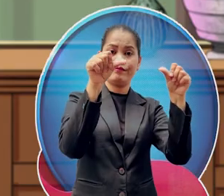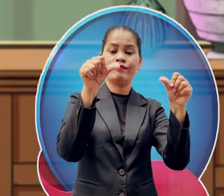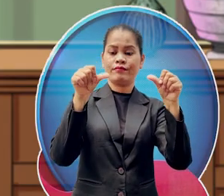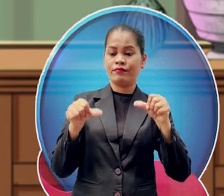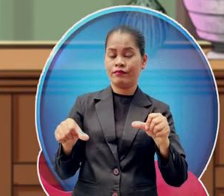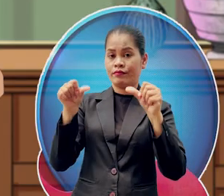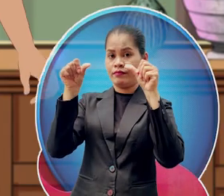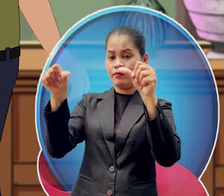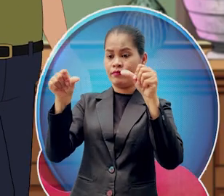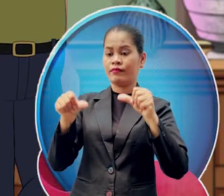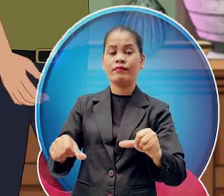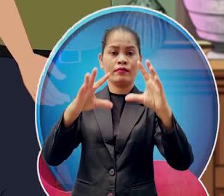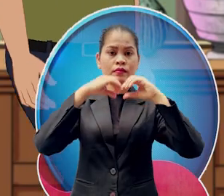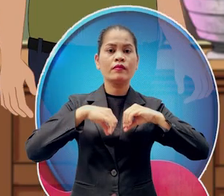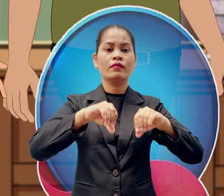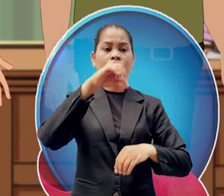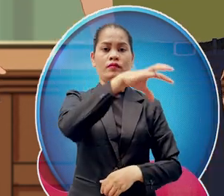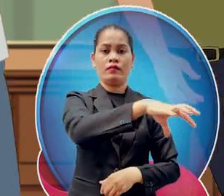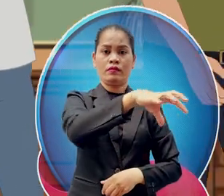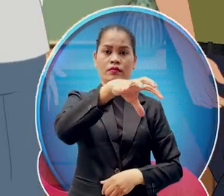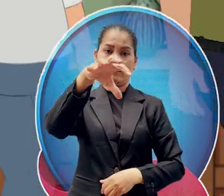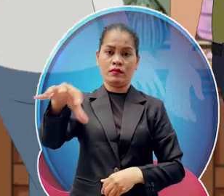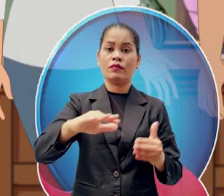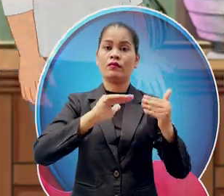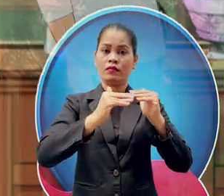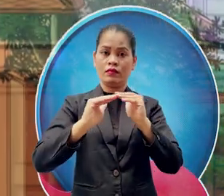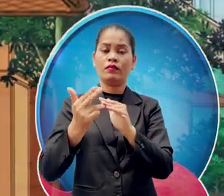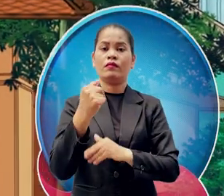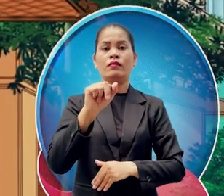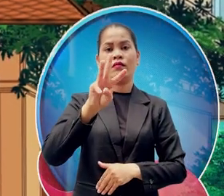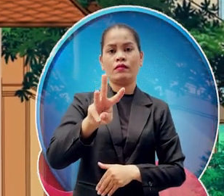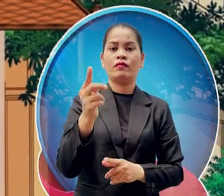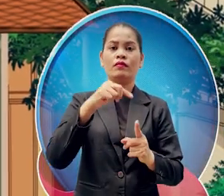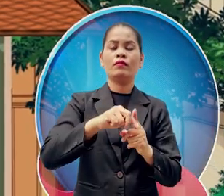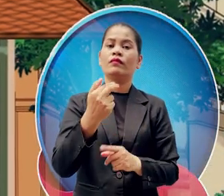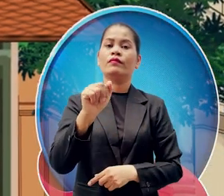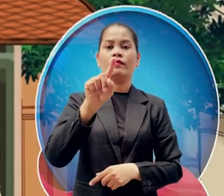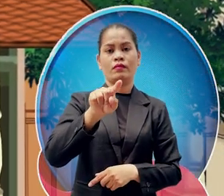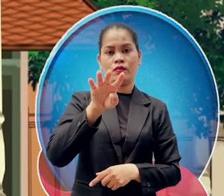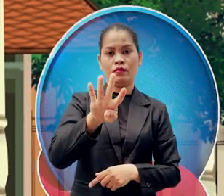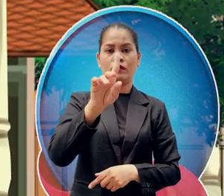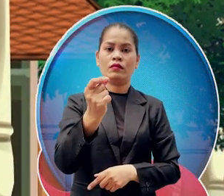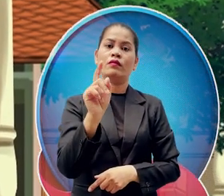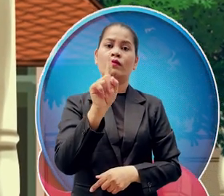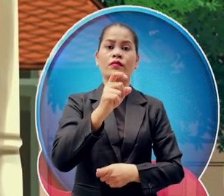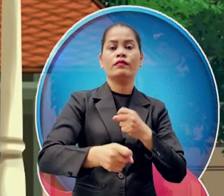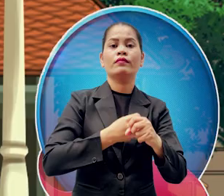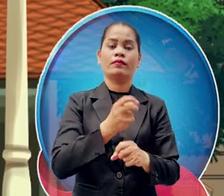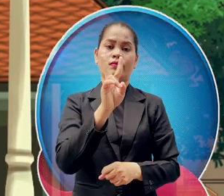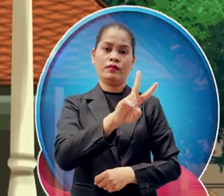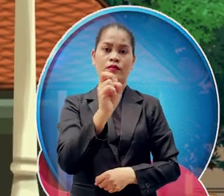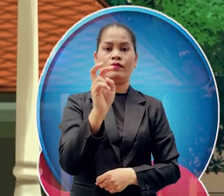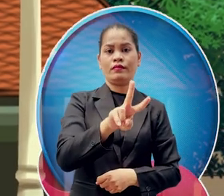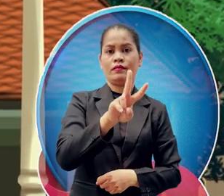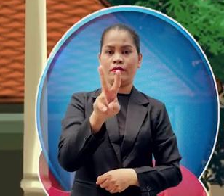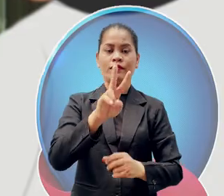ឃុំសង្កាត់ឬនៅទីតាំងណាមួយក្នុងឃុំសង្កាត់ចាប់ពីថ្ងៃទី3ដល់ថ្ងៃទី14ខែមករាឆ្នាំ2022នេះឲ្យបាន